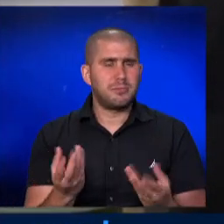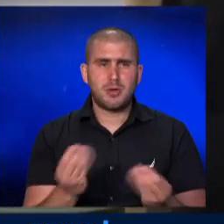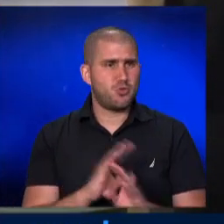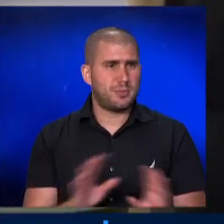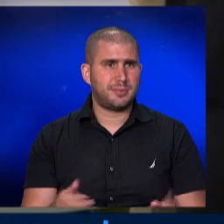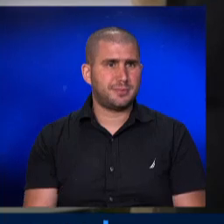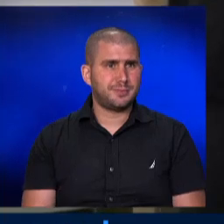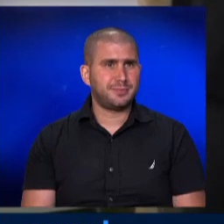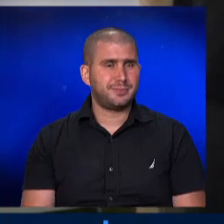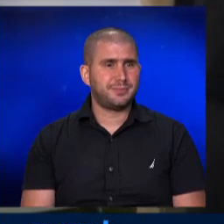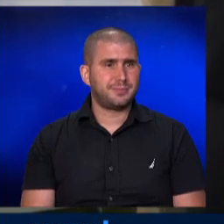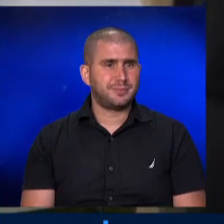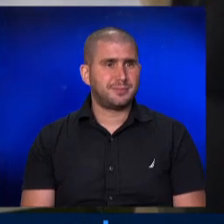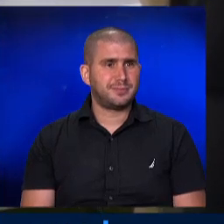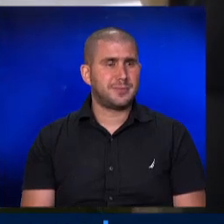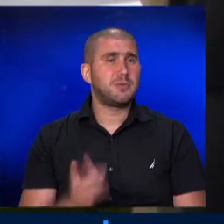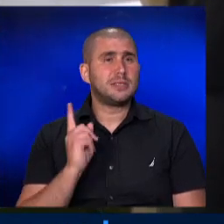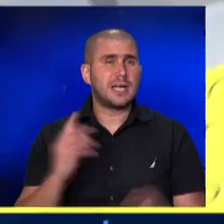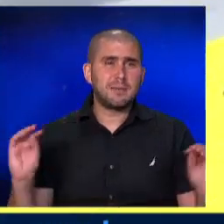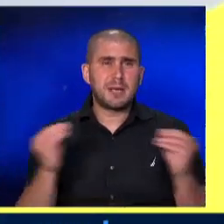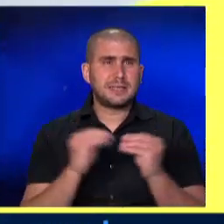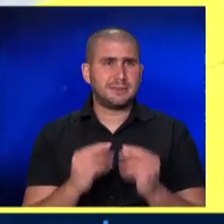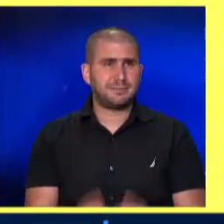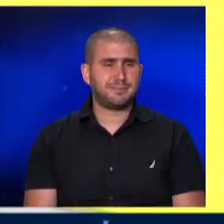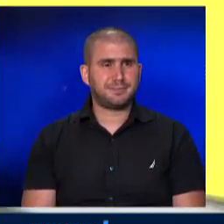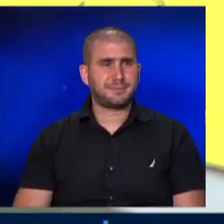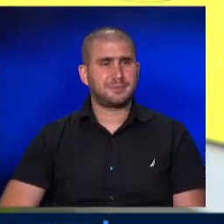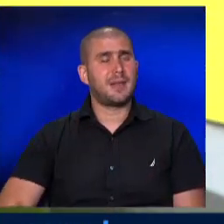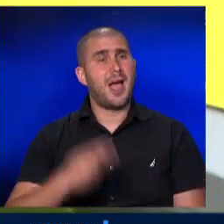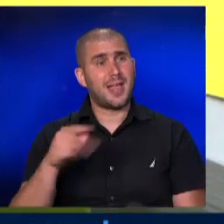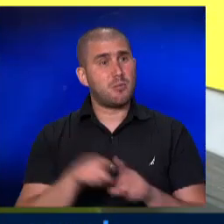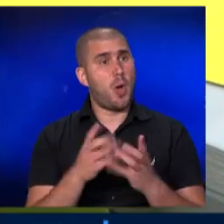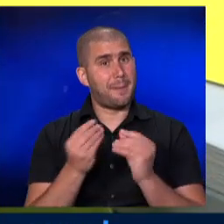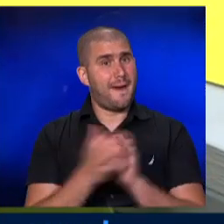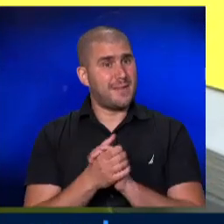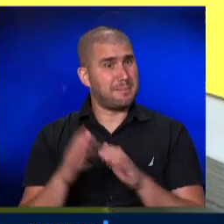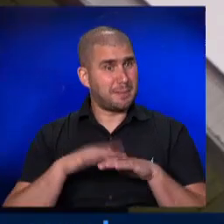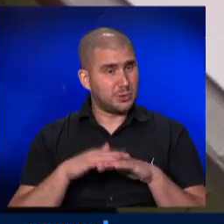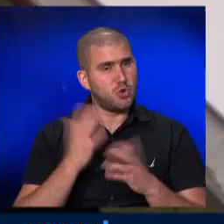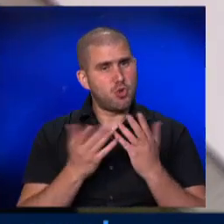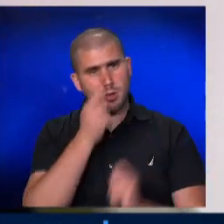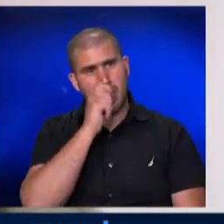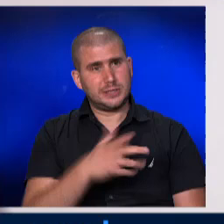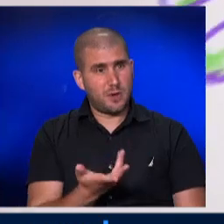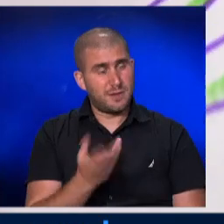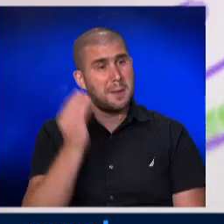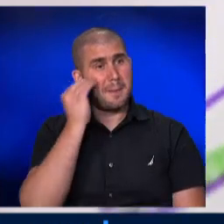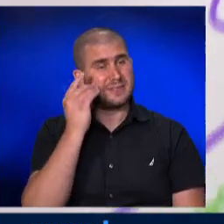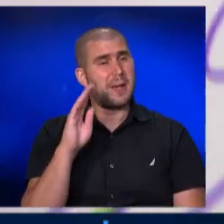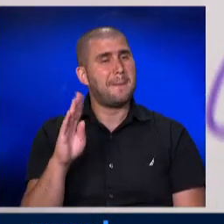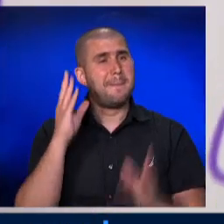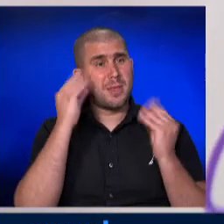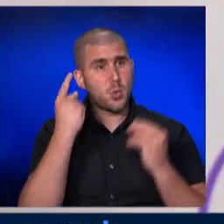כזה. מה שצריך מקצצים. הדר, כמו רבים, החבריה במקצוע שוקלת לעזוב. בבית הספר בן